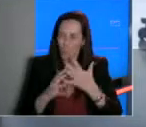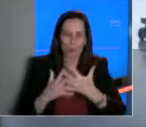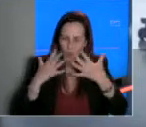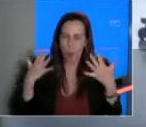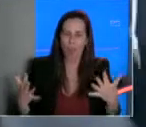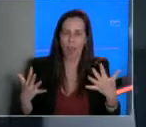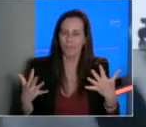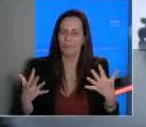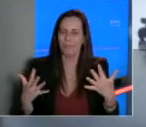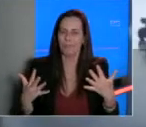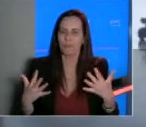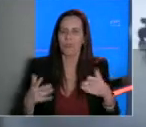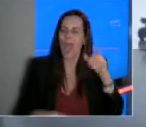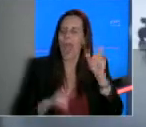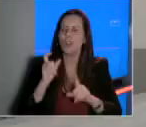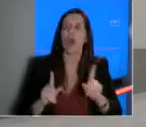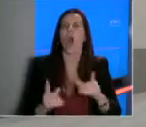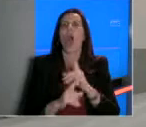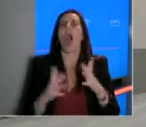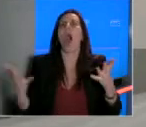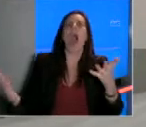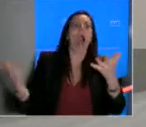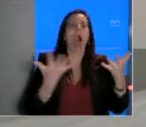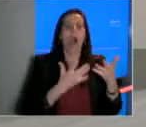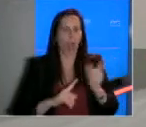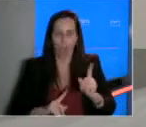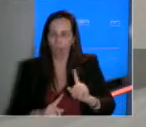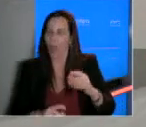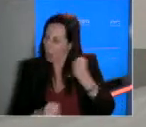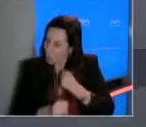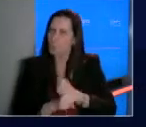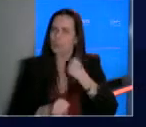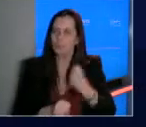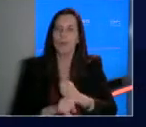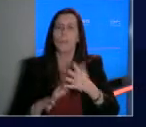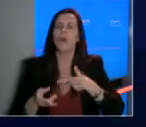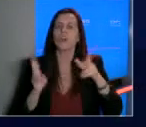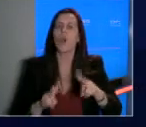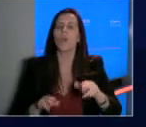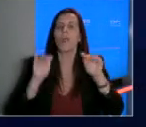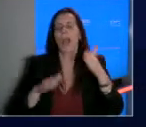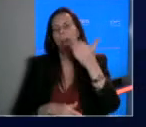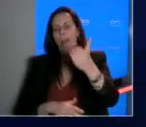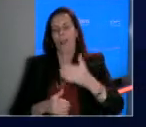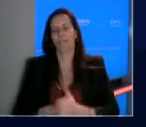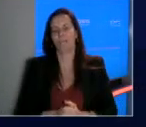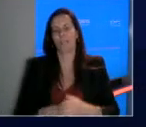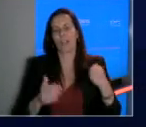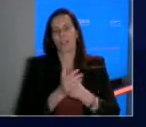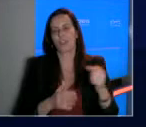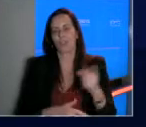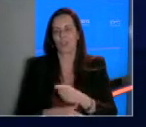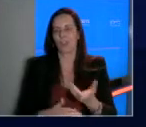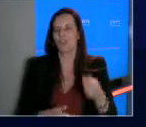מאוד רחבה, האנושות לא עומדת חסרת עונים כמו פעם במדפות הגדולות. מה אנחנו יכולים לאחל לך לסוף שבוע,